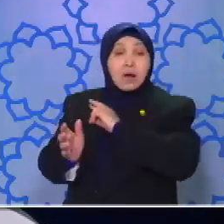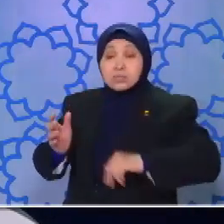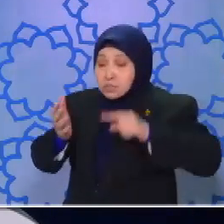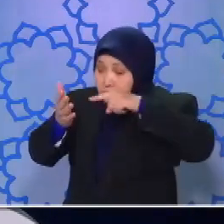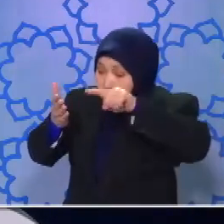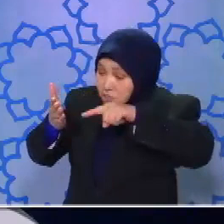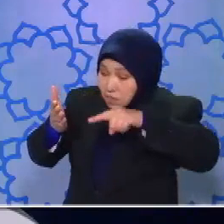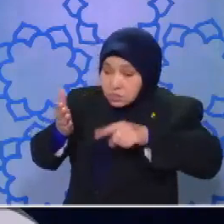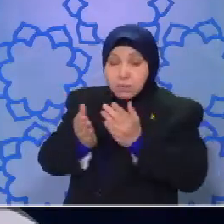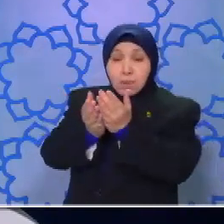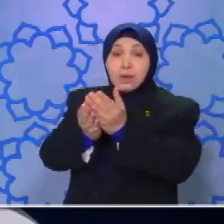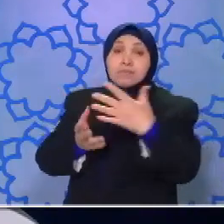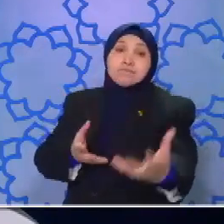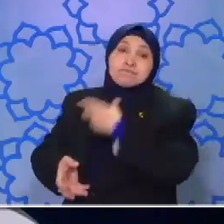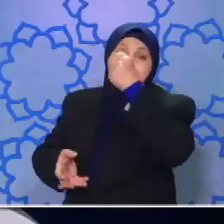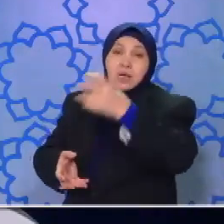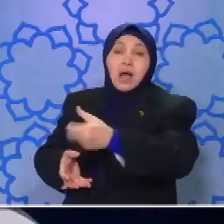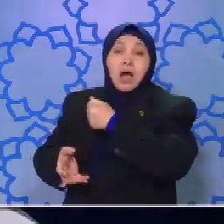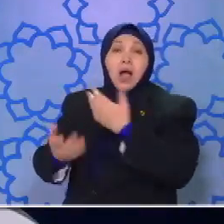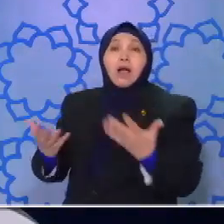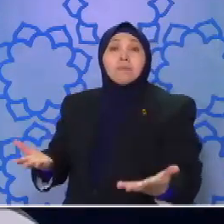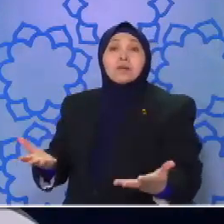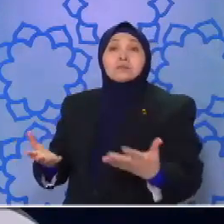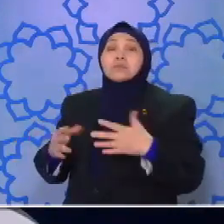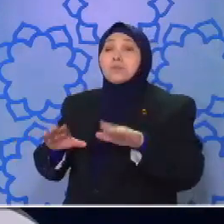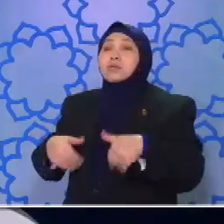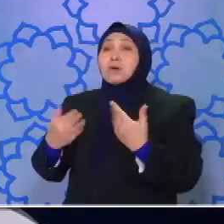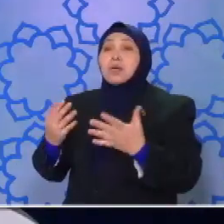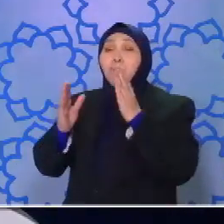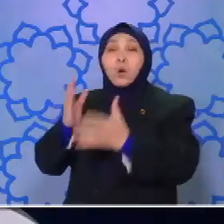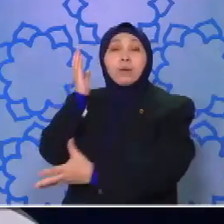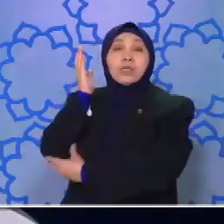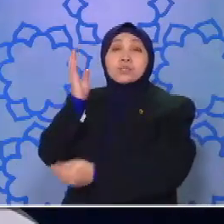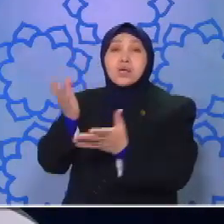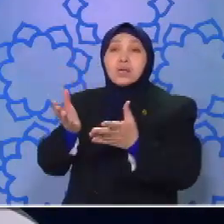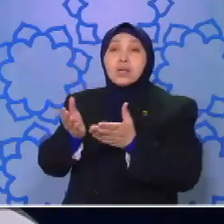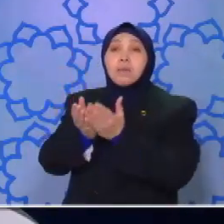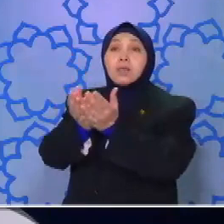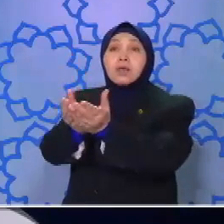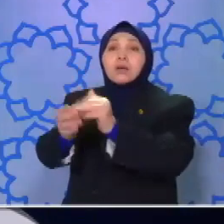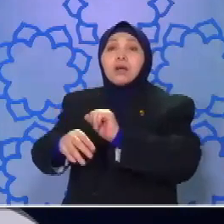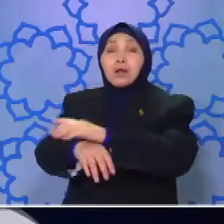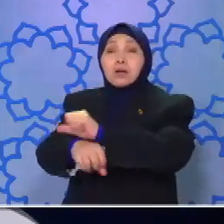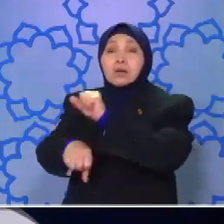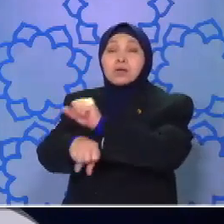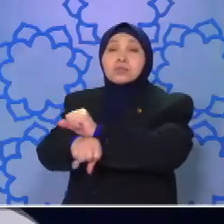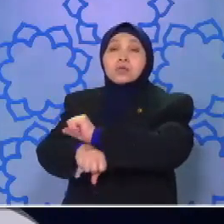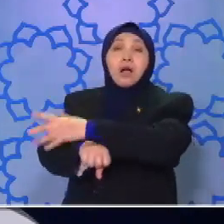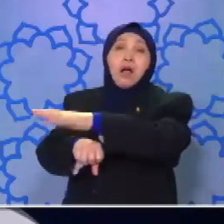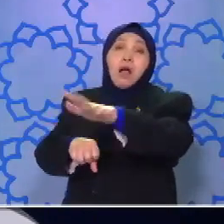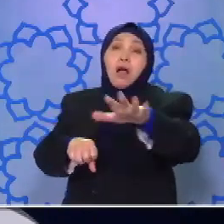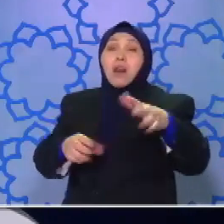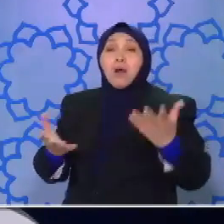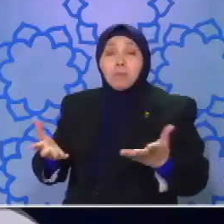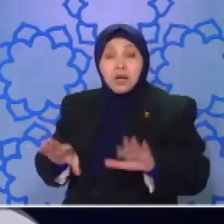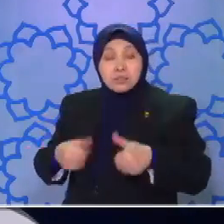cek balik pula, oh, dia akan dirampas. Habis mata pencarian bagi si nelayan-nelayan yang ada di sekitar kawasan tersebut.